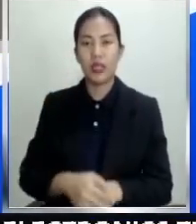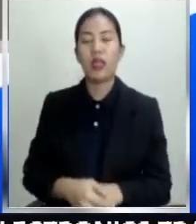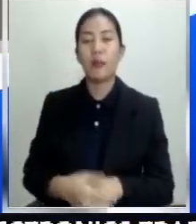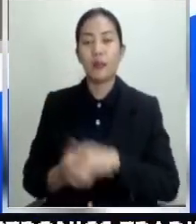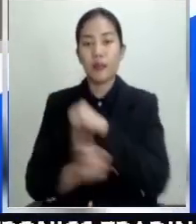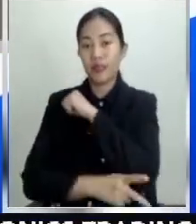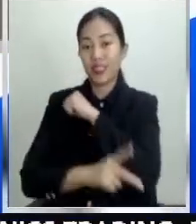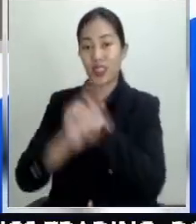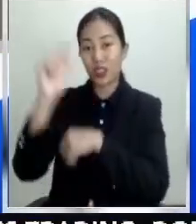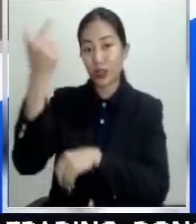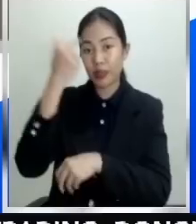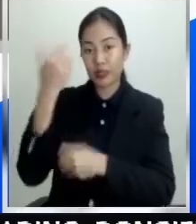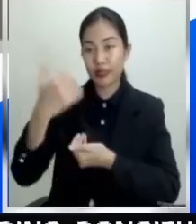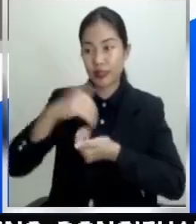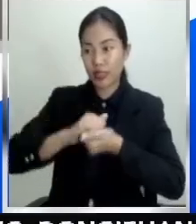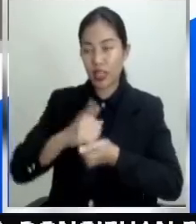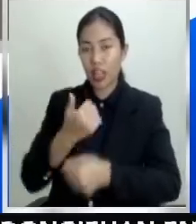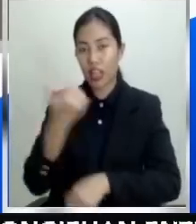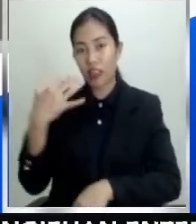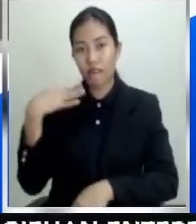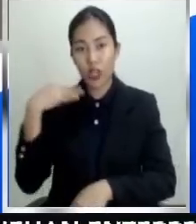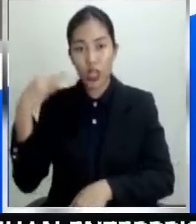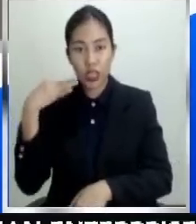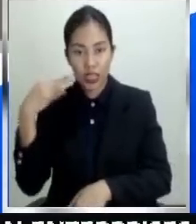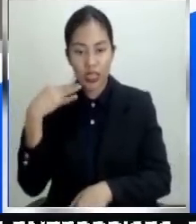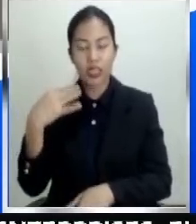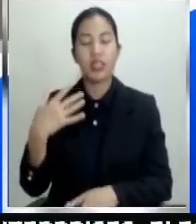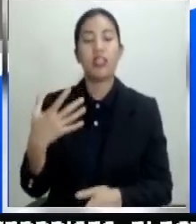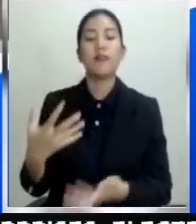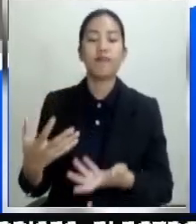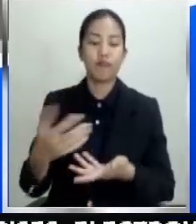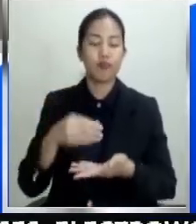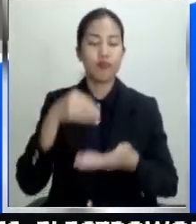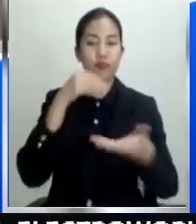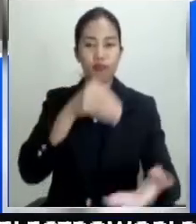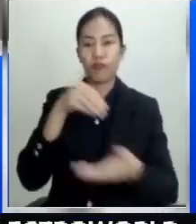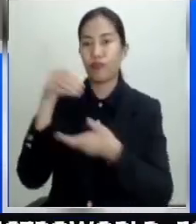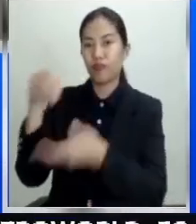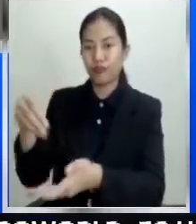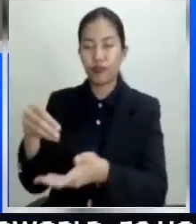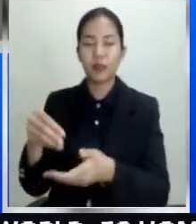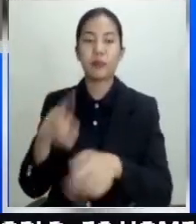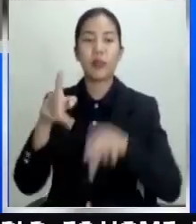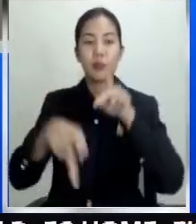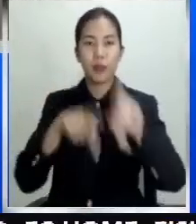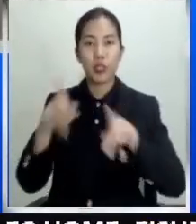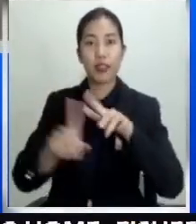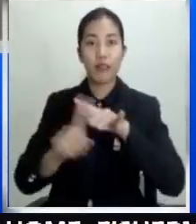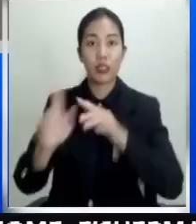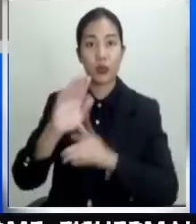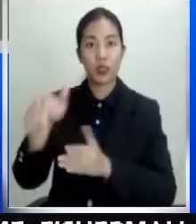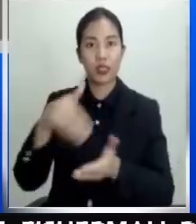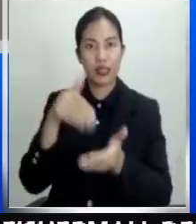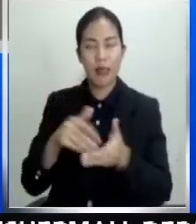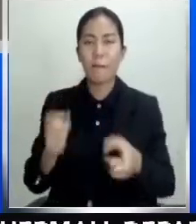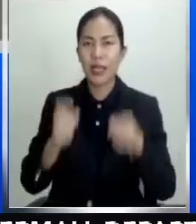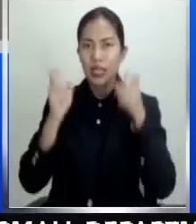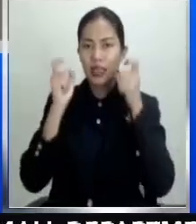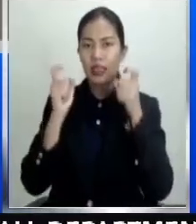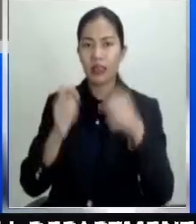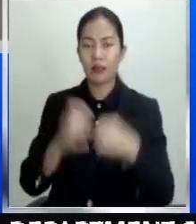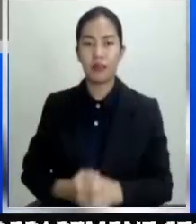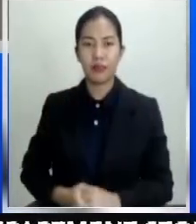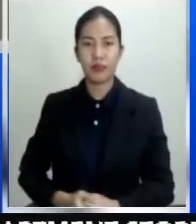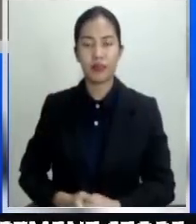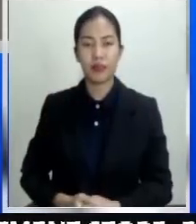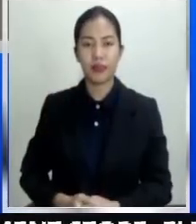ng iba pang volunteers para mas madaling maipamahagi sa mga evacuees na nasa evacuation center sa lalong madaling panahon. Samantala, Mel,